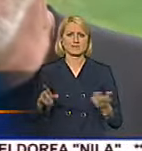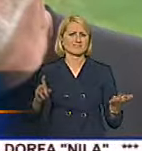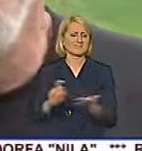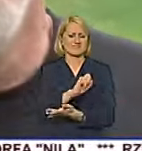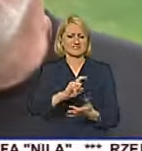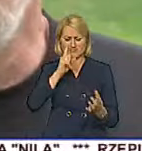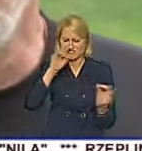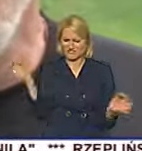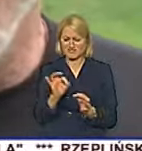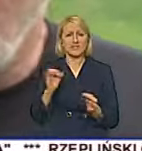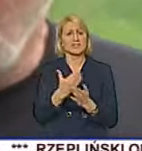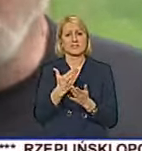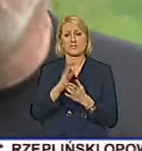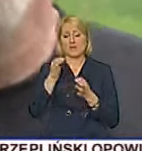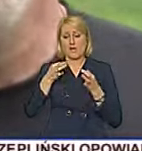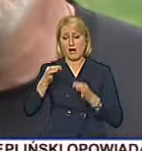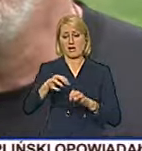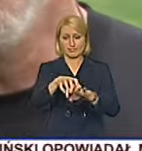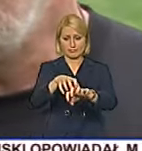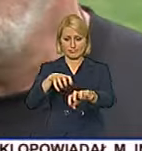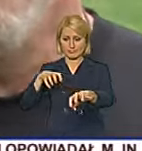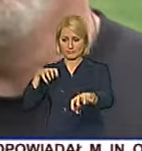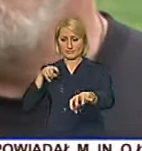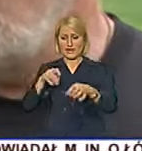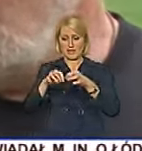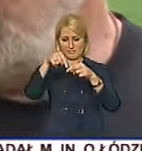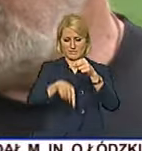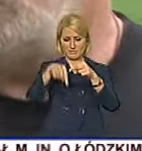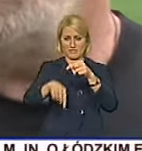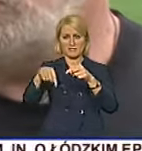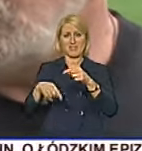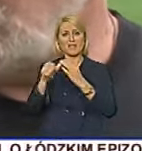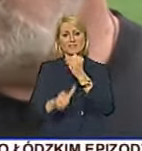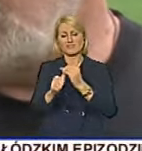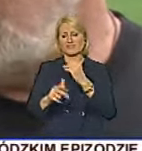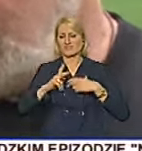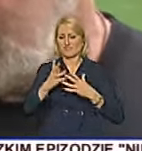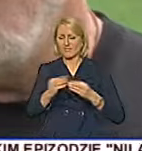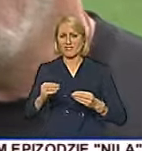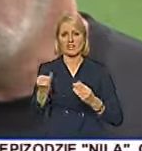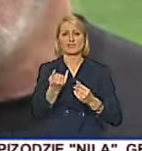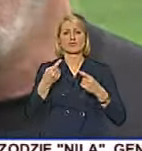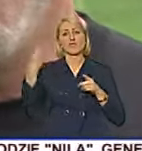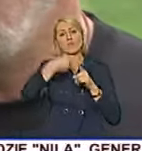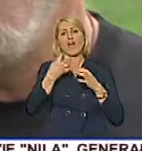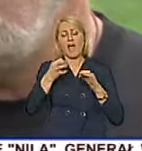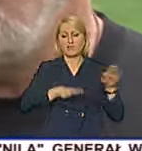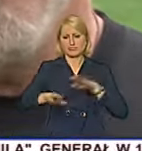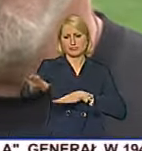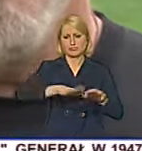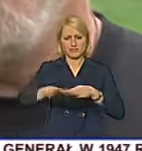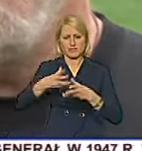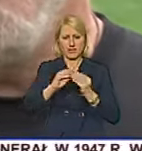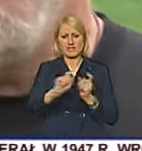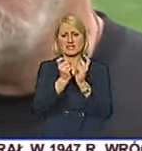bakteriologiczną, dlatego że te samochody stojące tam, z tych samochodów wycieka gnojowica i to jest rozjeżdżane samochodami, prawda,